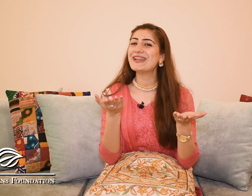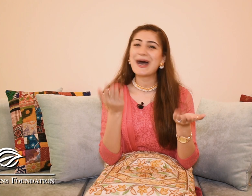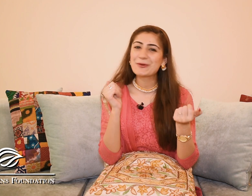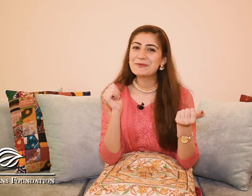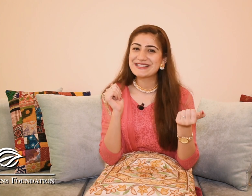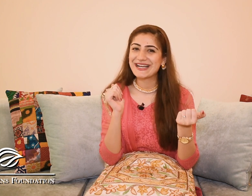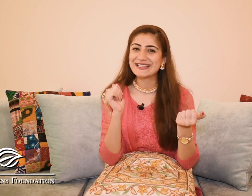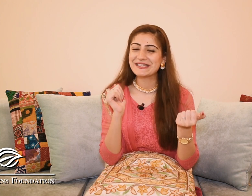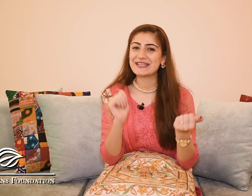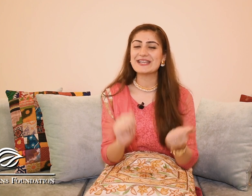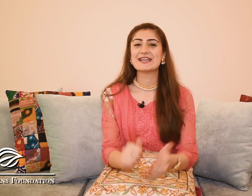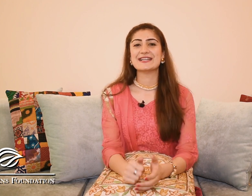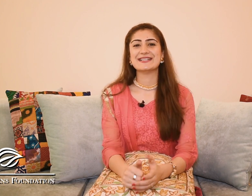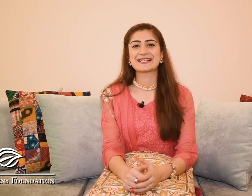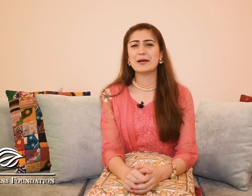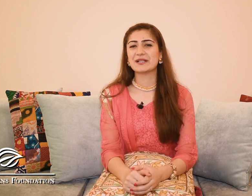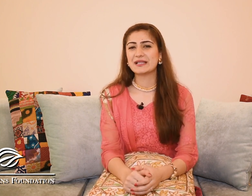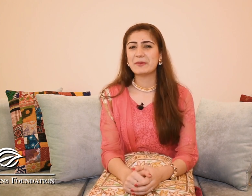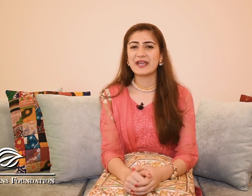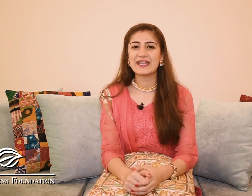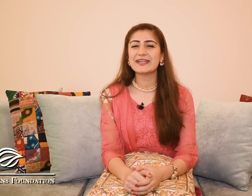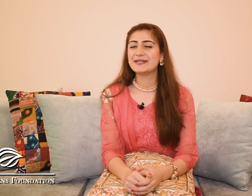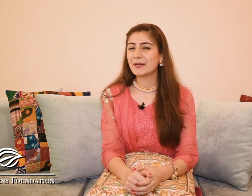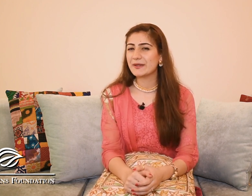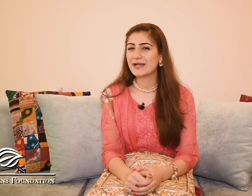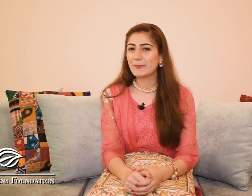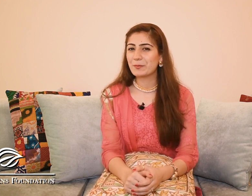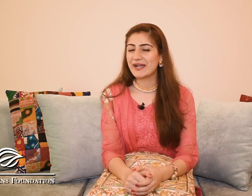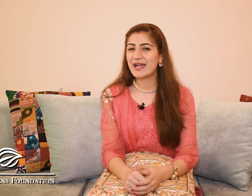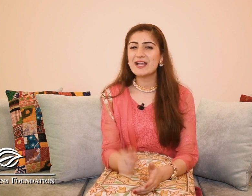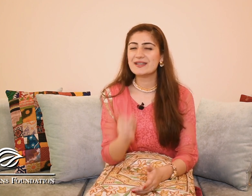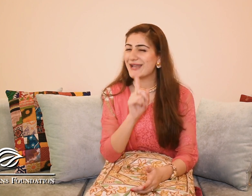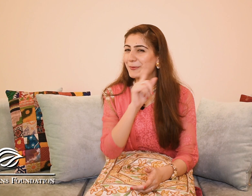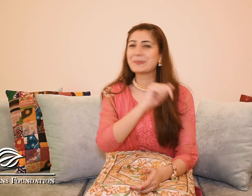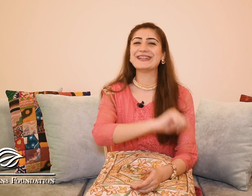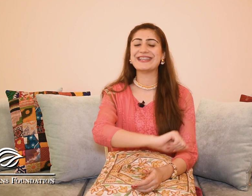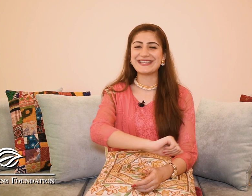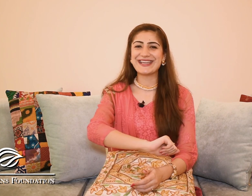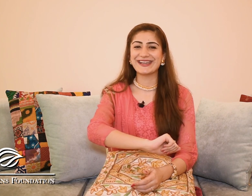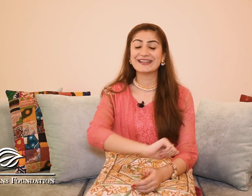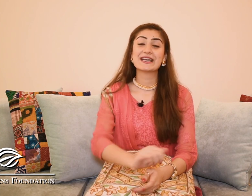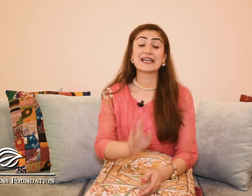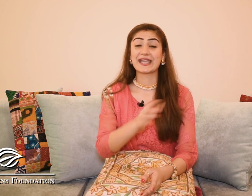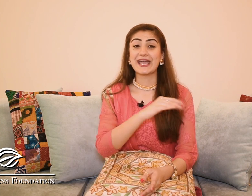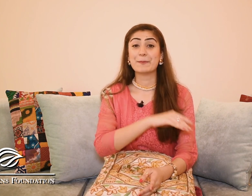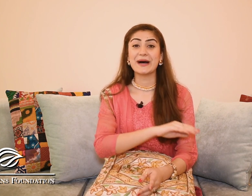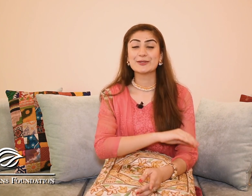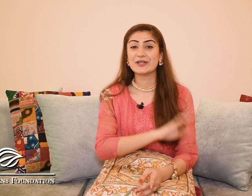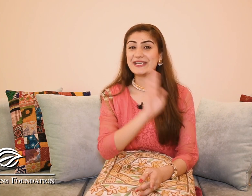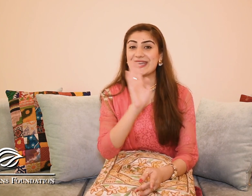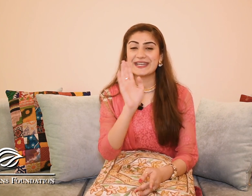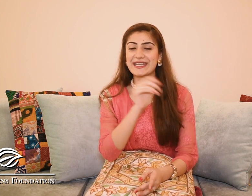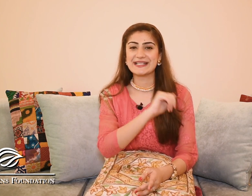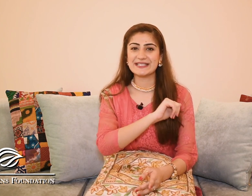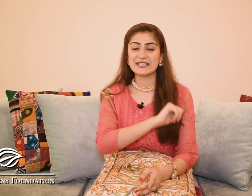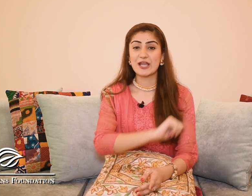रही और आपको भी सिखाती रही. इसका मतलब है कि डर पे काबू पाना नामुमकिन नहीं है. खैर, बात हो